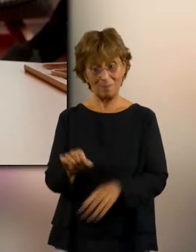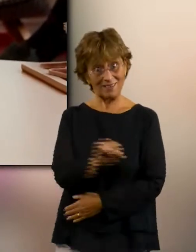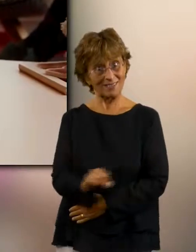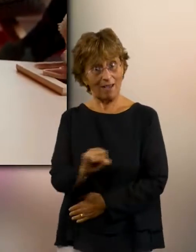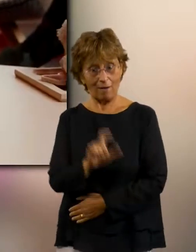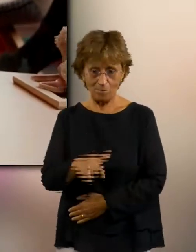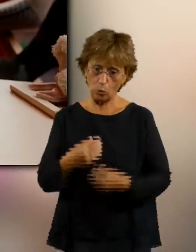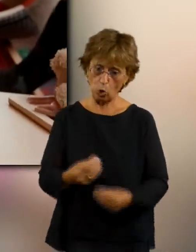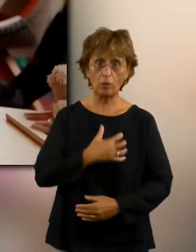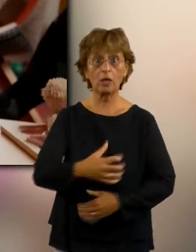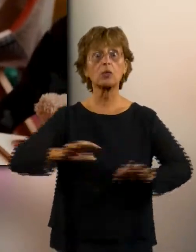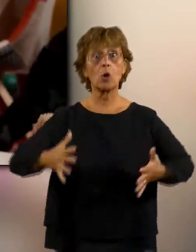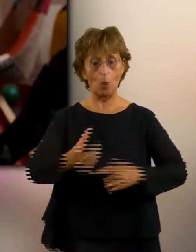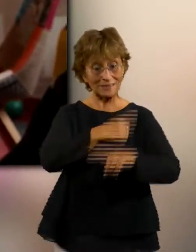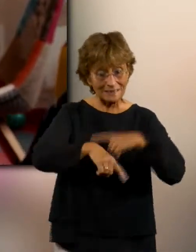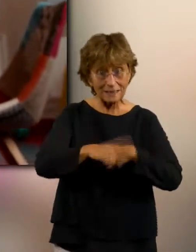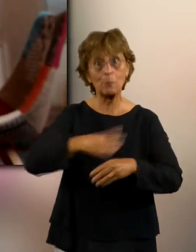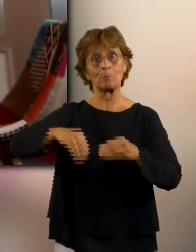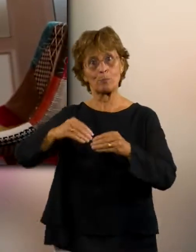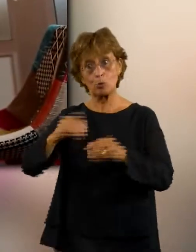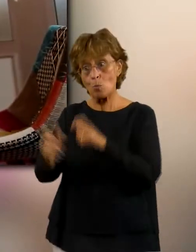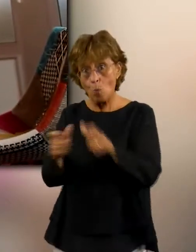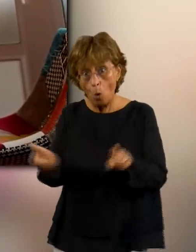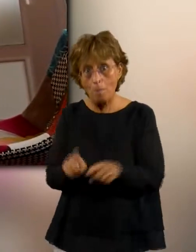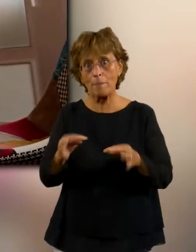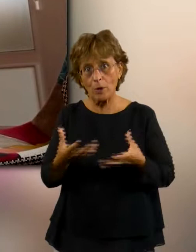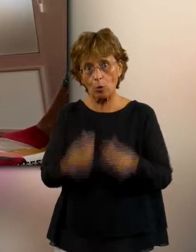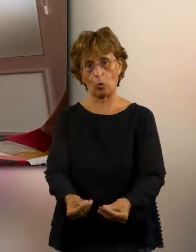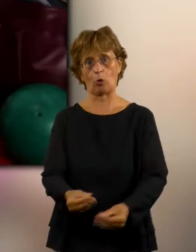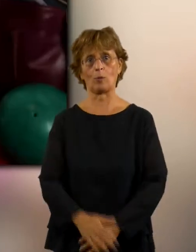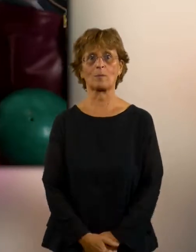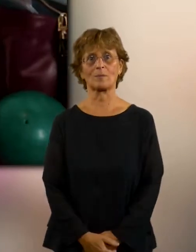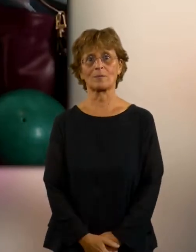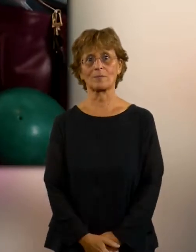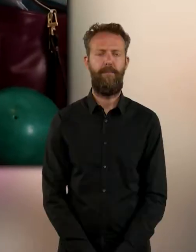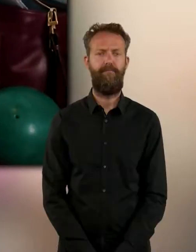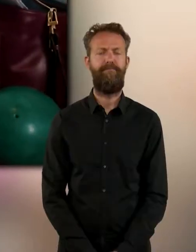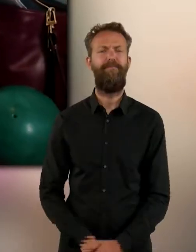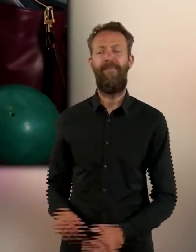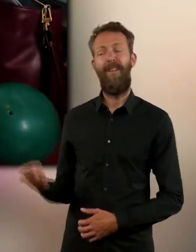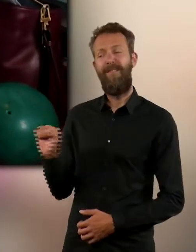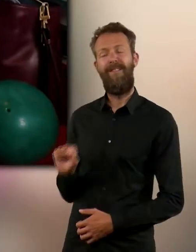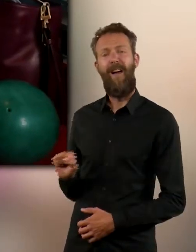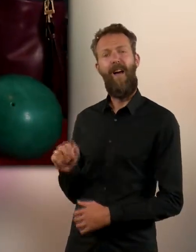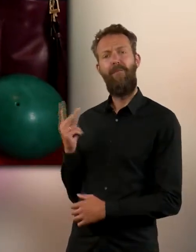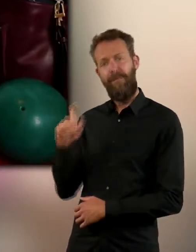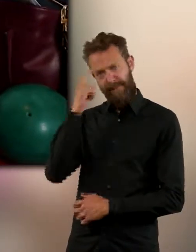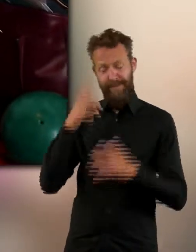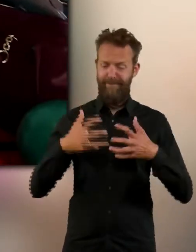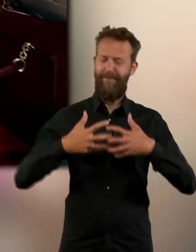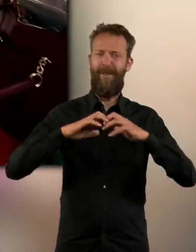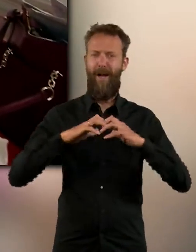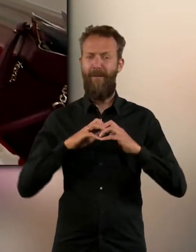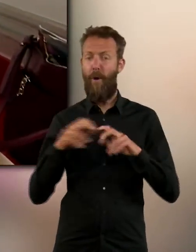rien. Et Sarah, il faut l'enrichir en fait, avec les signes et les mots en même temps. Le cerveau de Sarah va ainsi